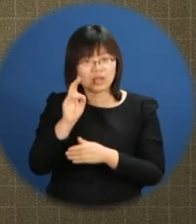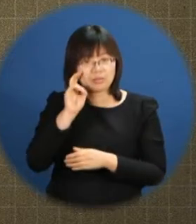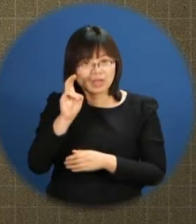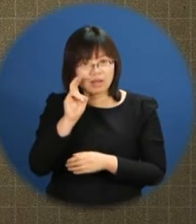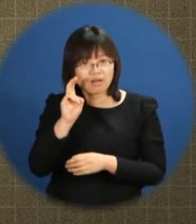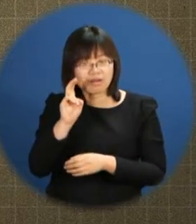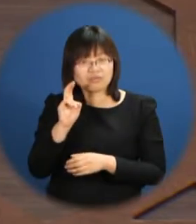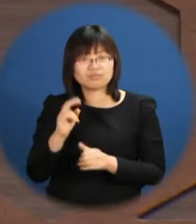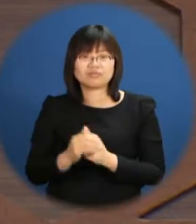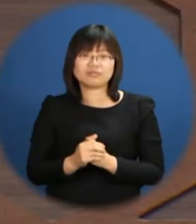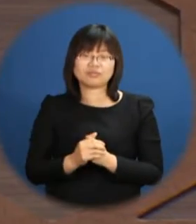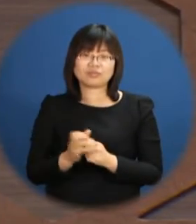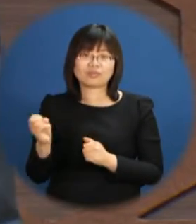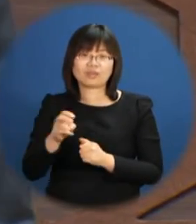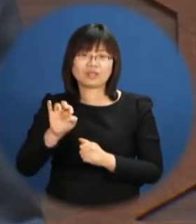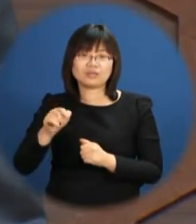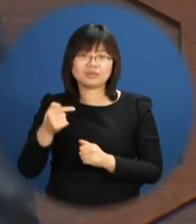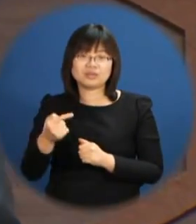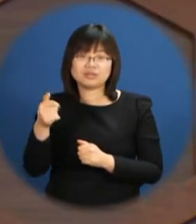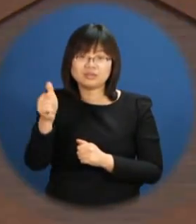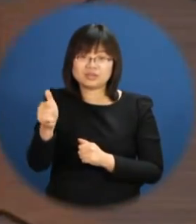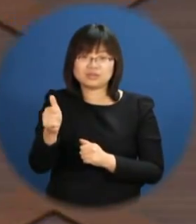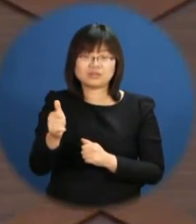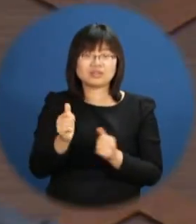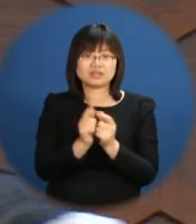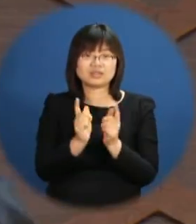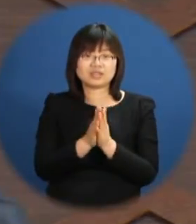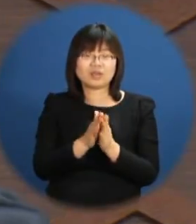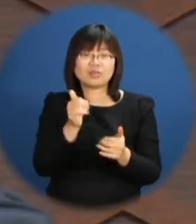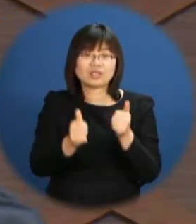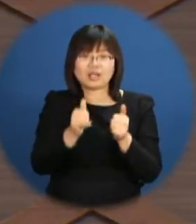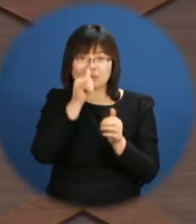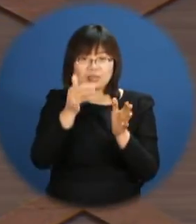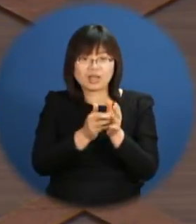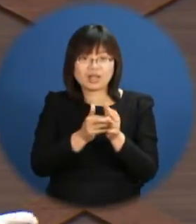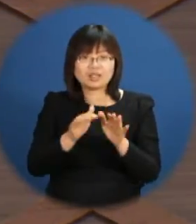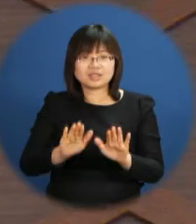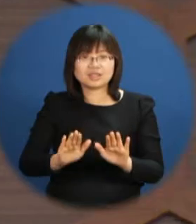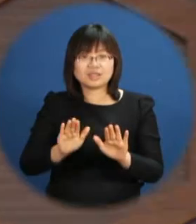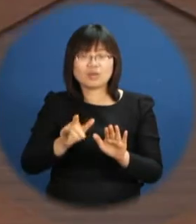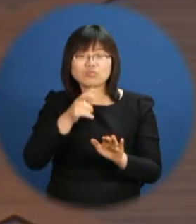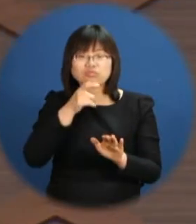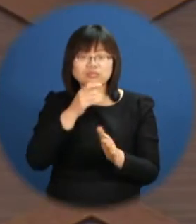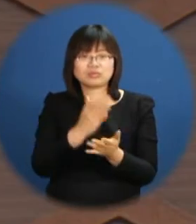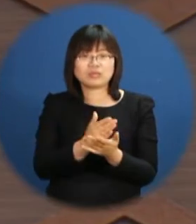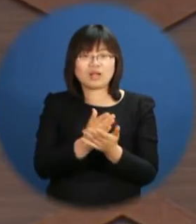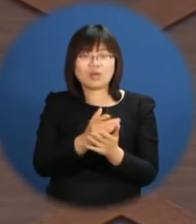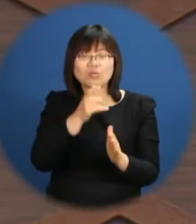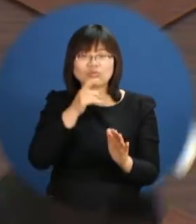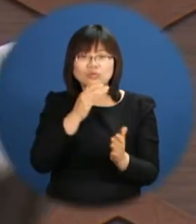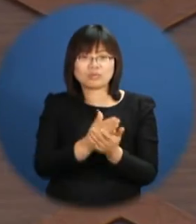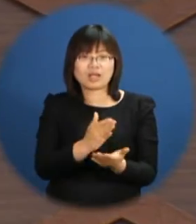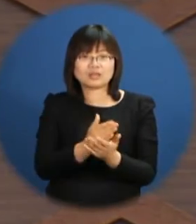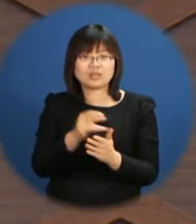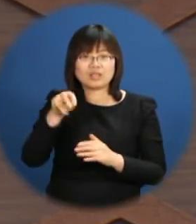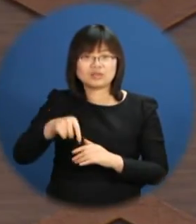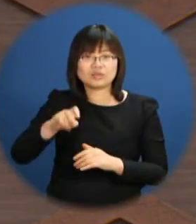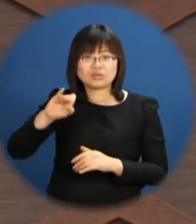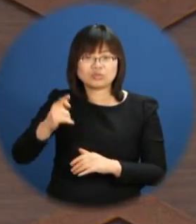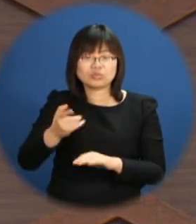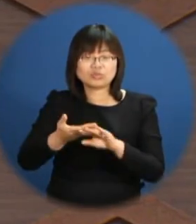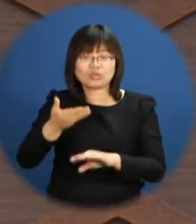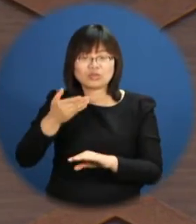예측을 했고 또 프리스트 리 자신이 해봤습니다 그럼 이 그러면 이 실험 물에서 하지 말고 무리해서 하지 말고 수은 위해서